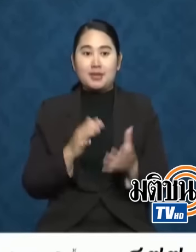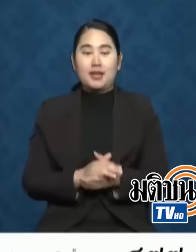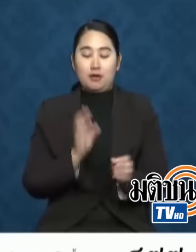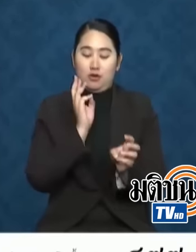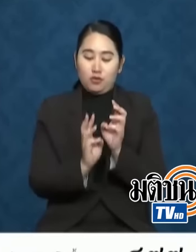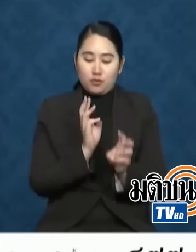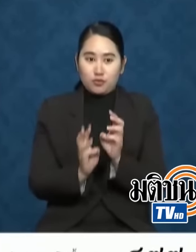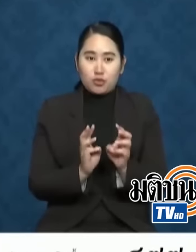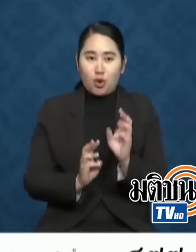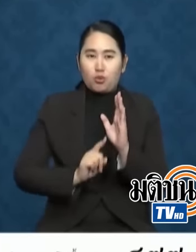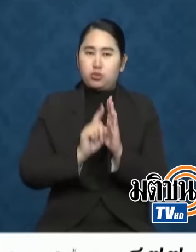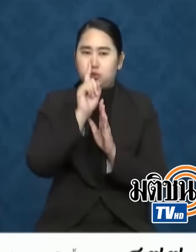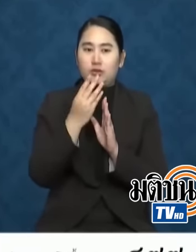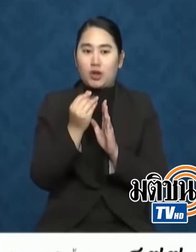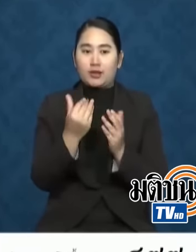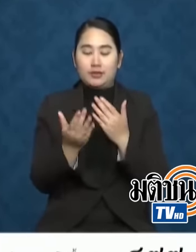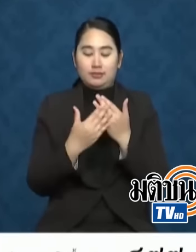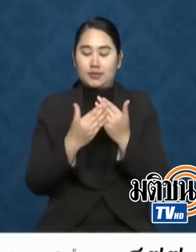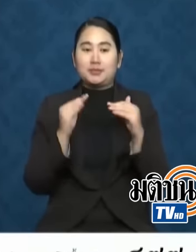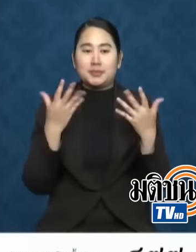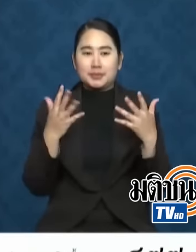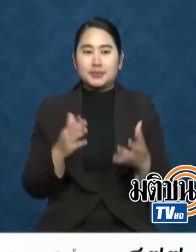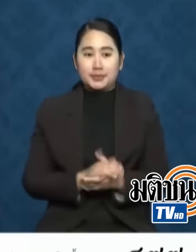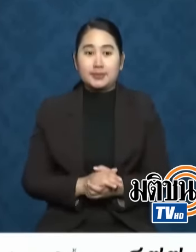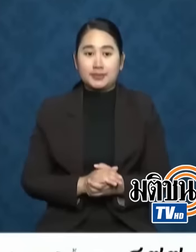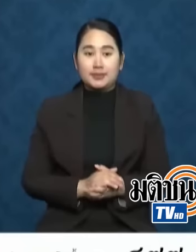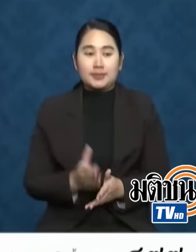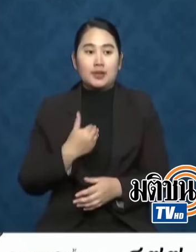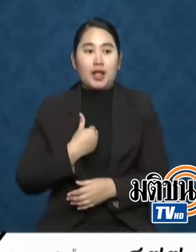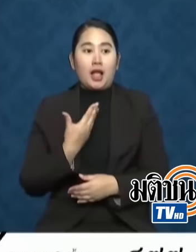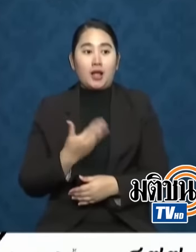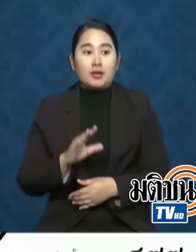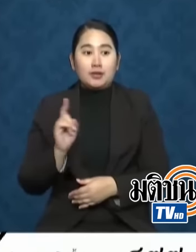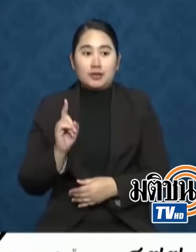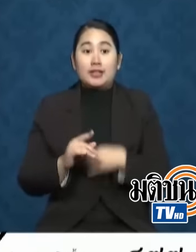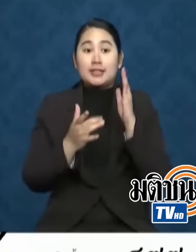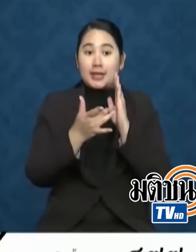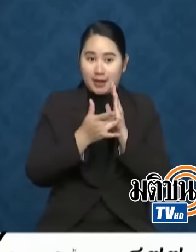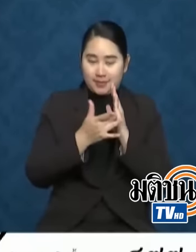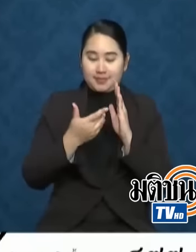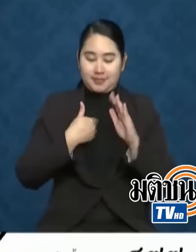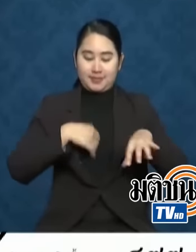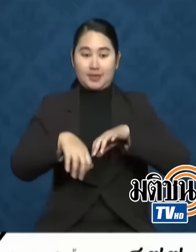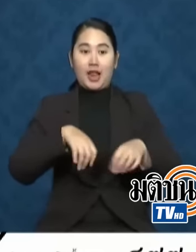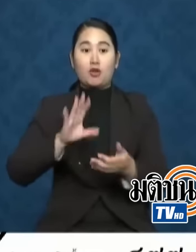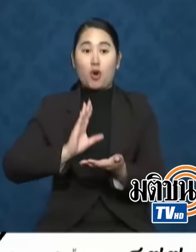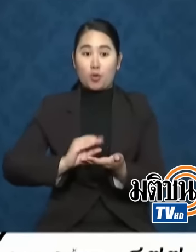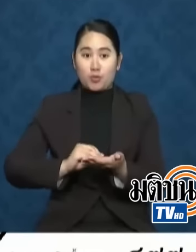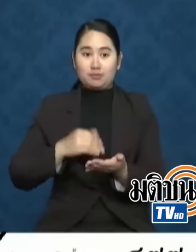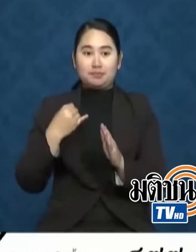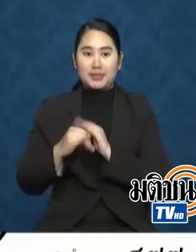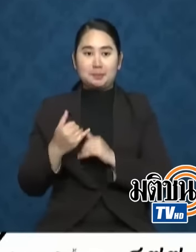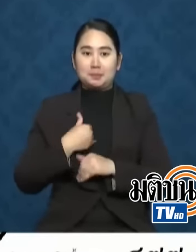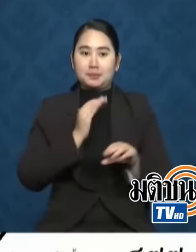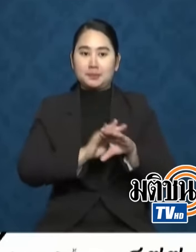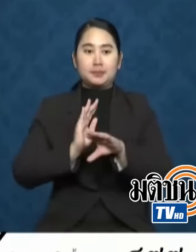PM 2.5 พุ่งสูงขนาดไหนก็ไม่ alert เพราะฉะนั้นต่อให้เรามีเทคโนโลยีแต่บริหารจัดการข้อมูลกันแบบนี้ก็ไม่มีอะไรไ